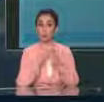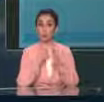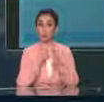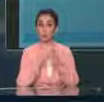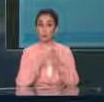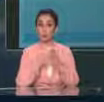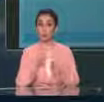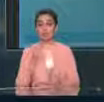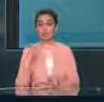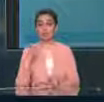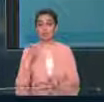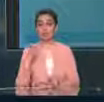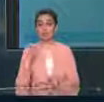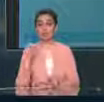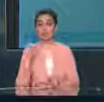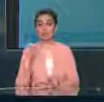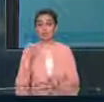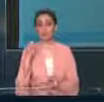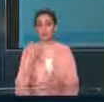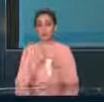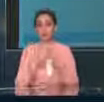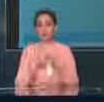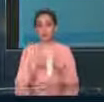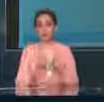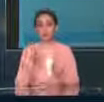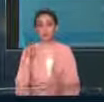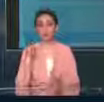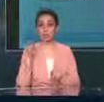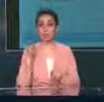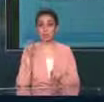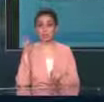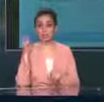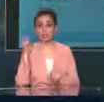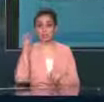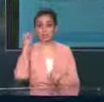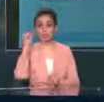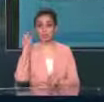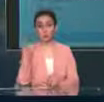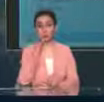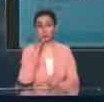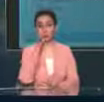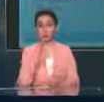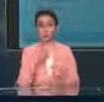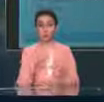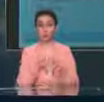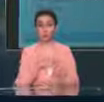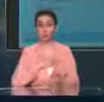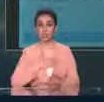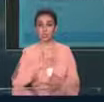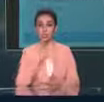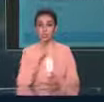сергеевич лихачев также публицист литературовед ученый сказал так наш язык